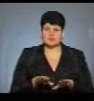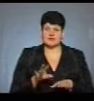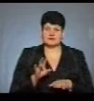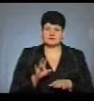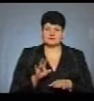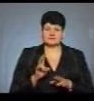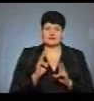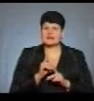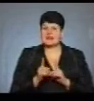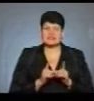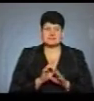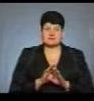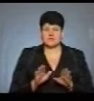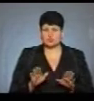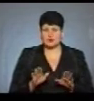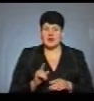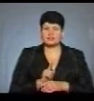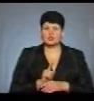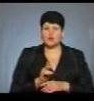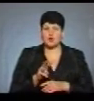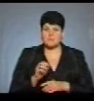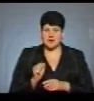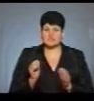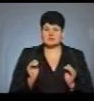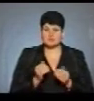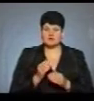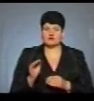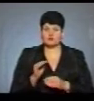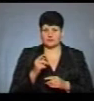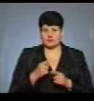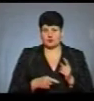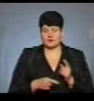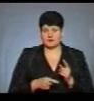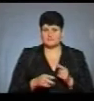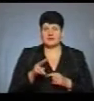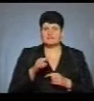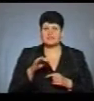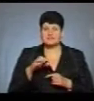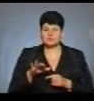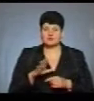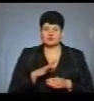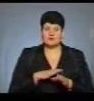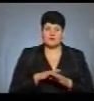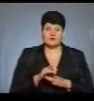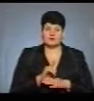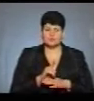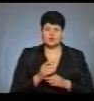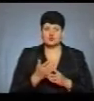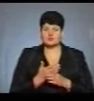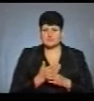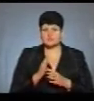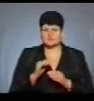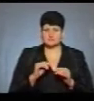енною, незмінною. А норма зменшена в жовтні наполовину. Тобто в листопаді буде повна норма, і субсидія буде